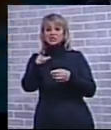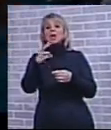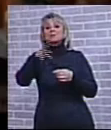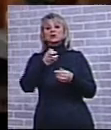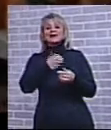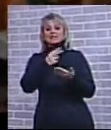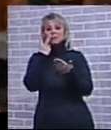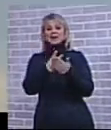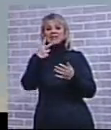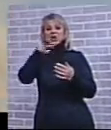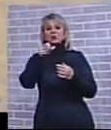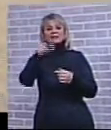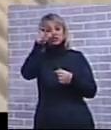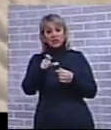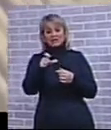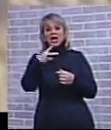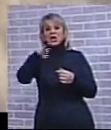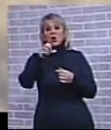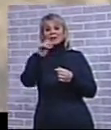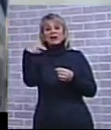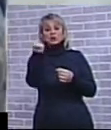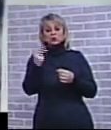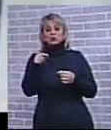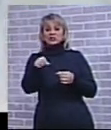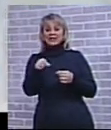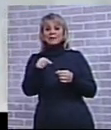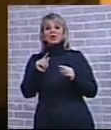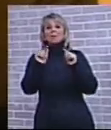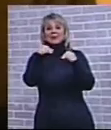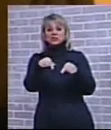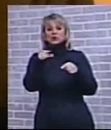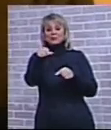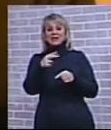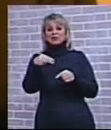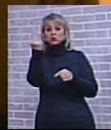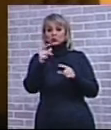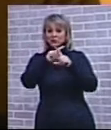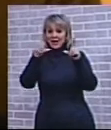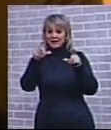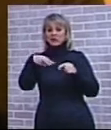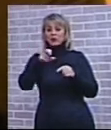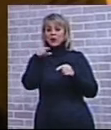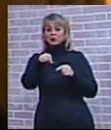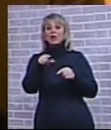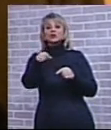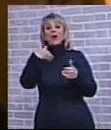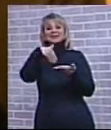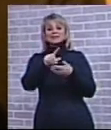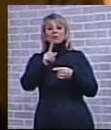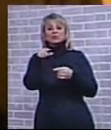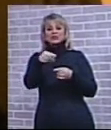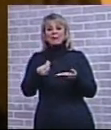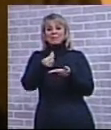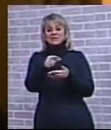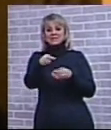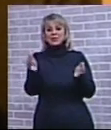Миронов хотел показать Леонова человека, Леонова художника. Поступил, его взяли на художественную академию, но он отказался, потому что там